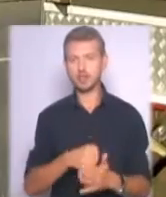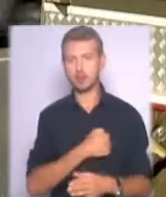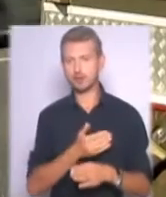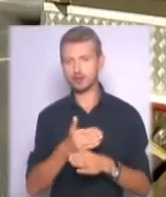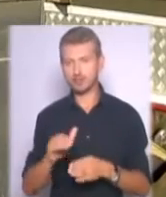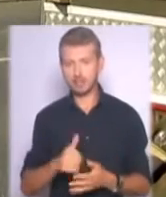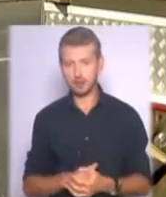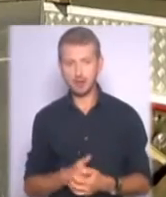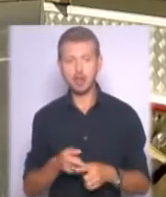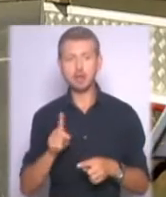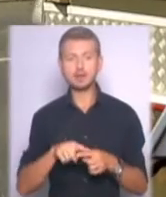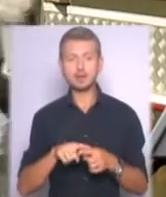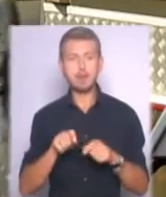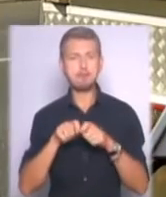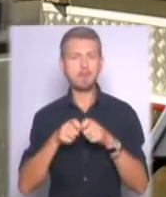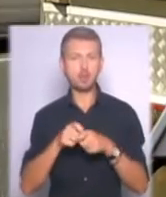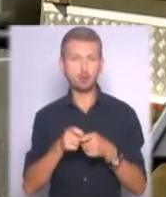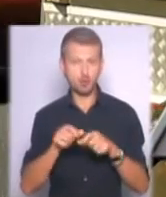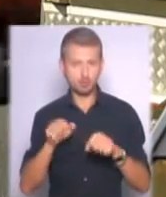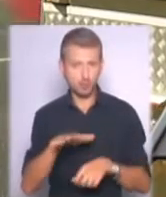Це педикульоз може бути,